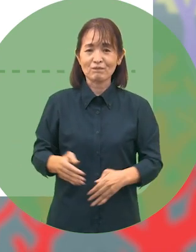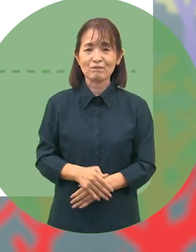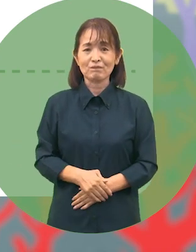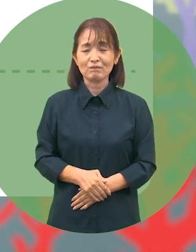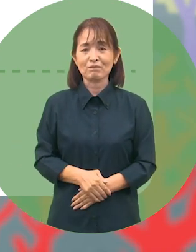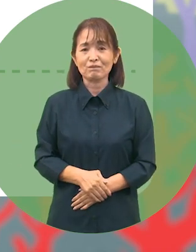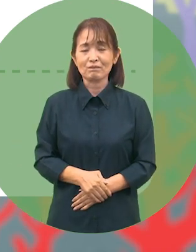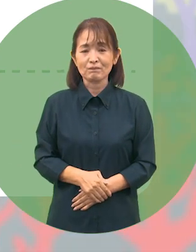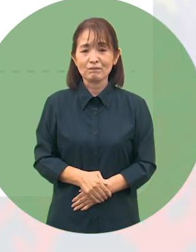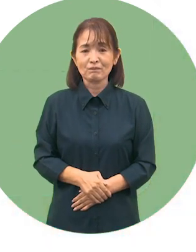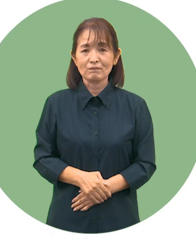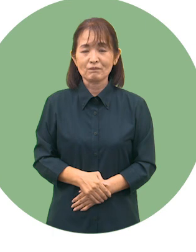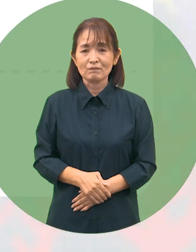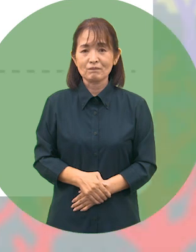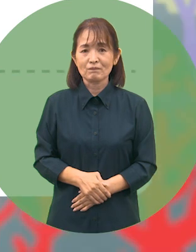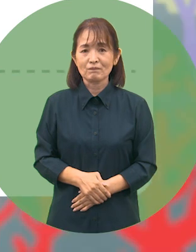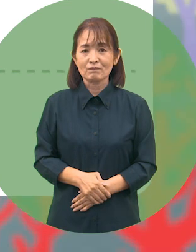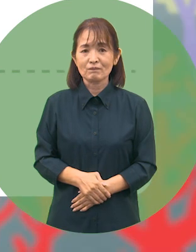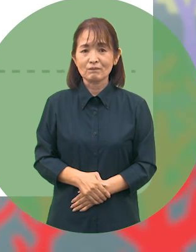まで。